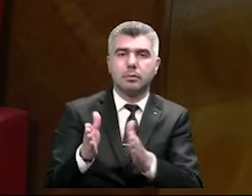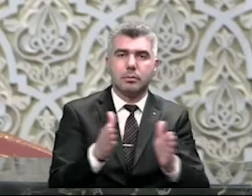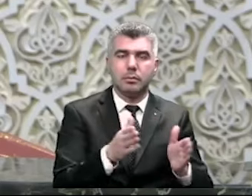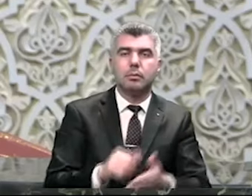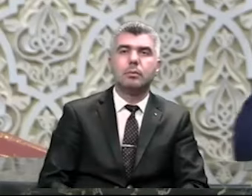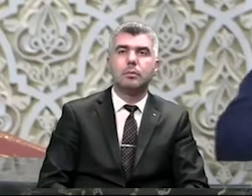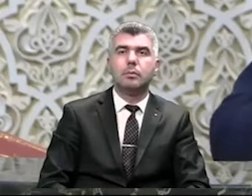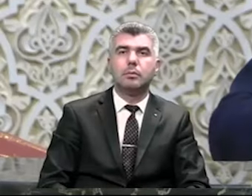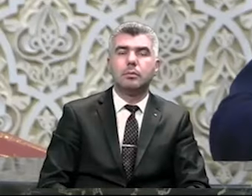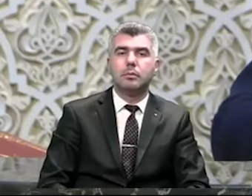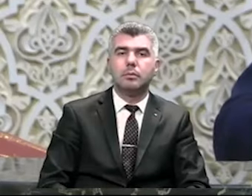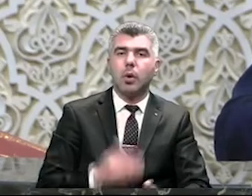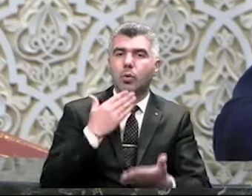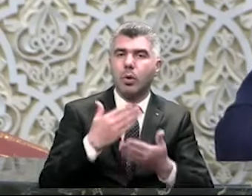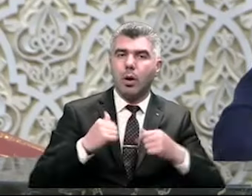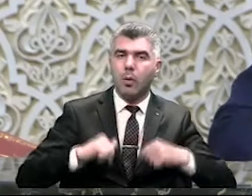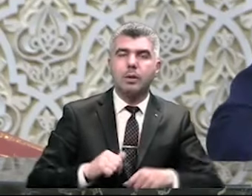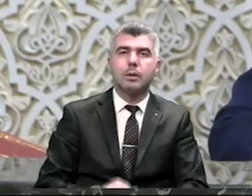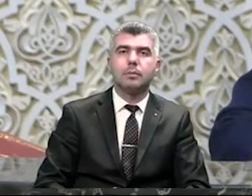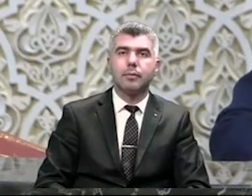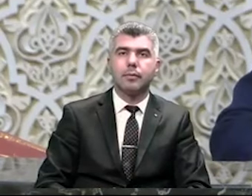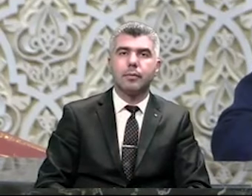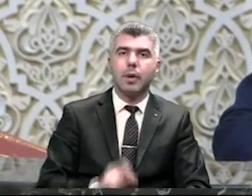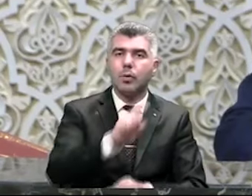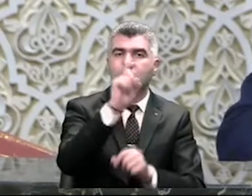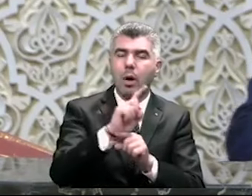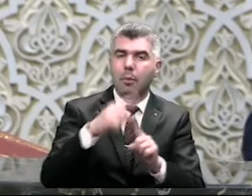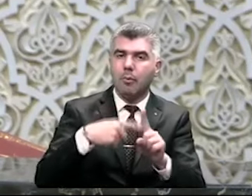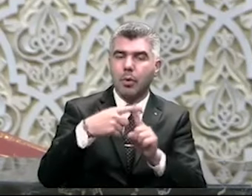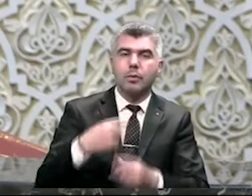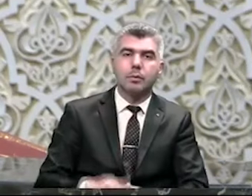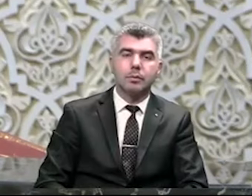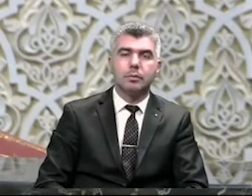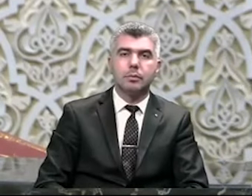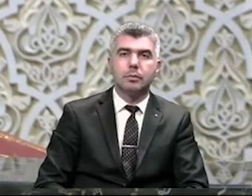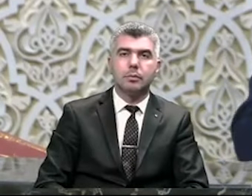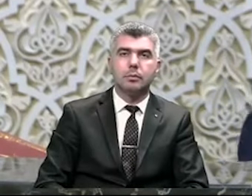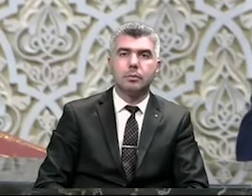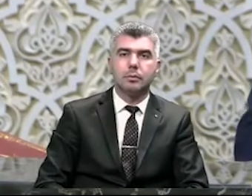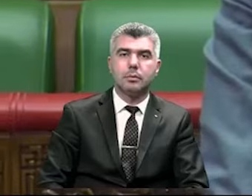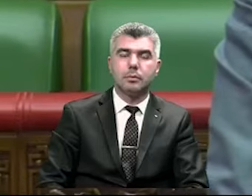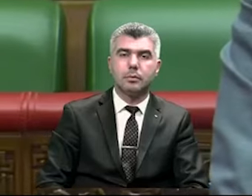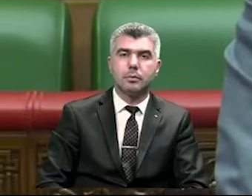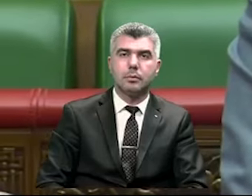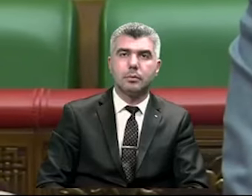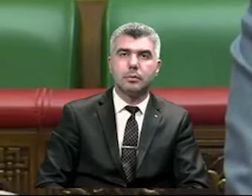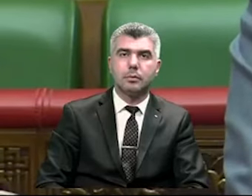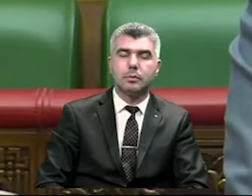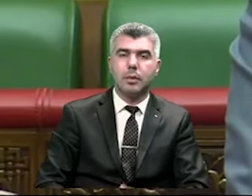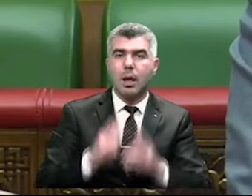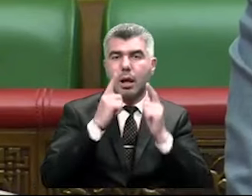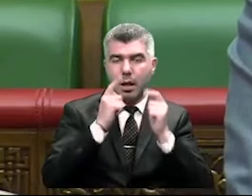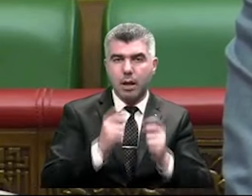وشكرا شكرا السيد الوزير المحترم الكلمه لحد السده المستش في اطار التعقيب س مخلول تفضل نتابع